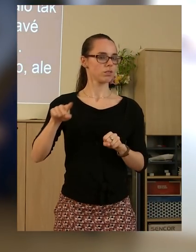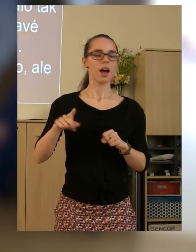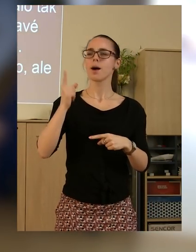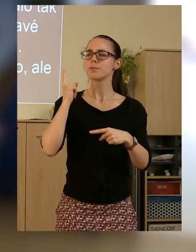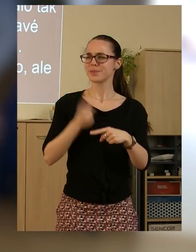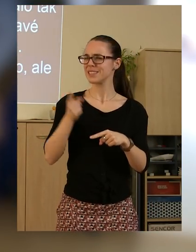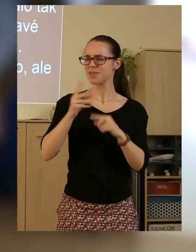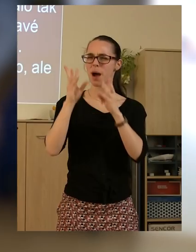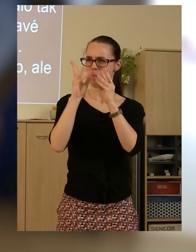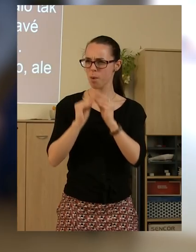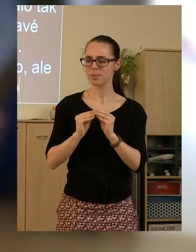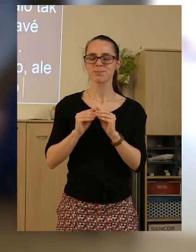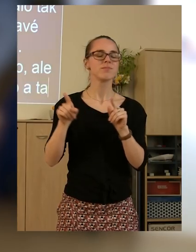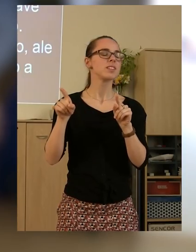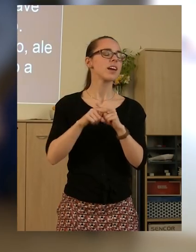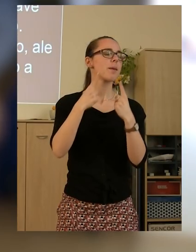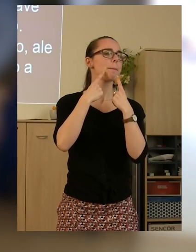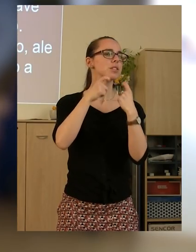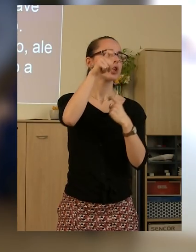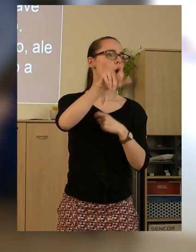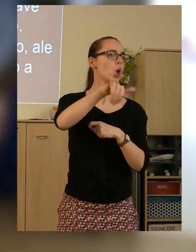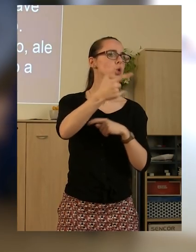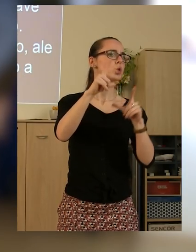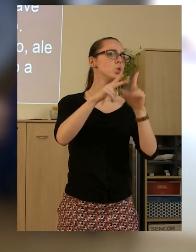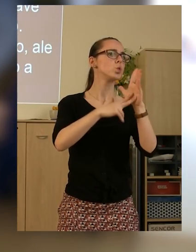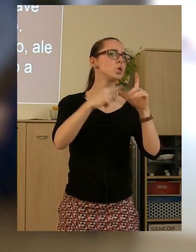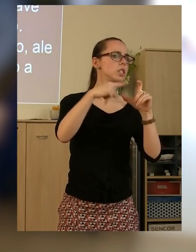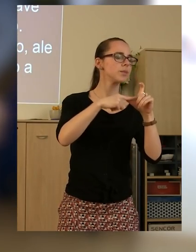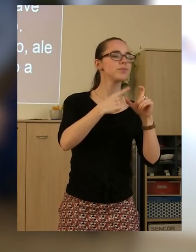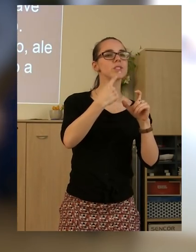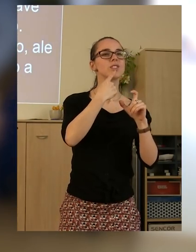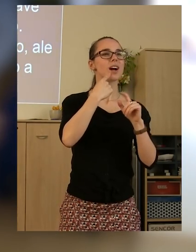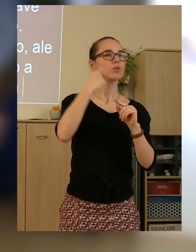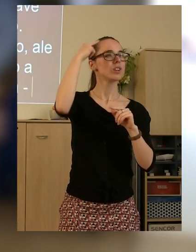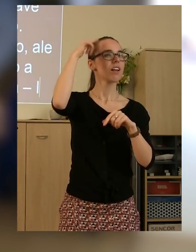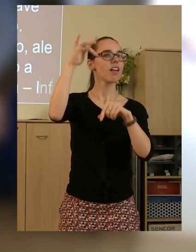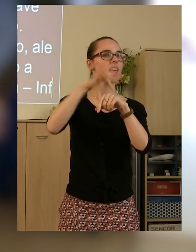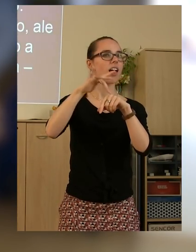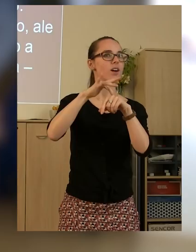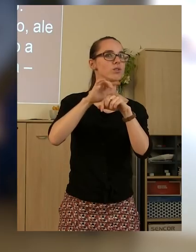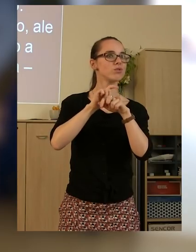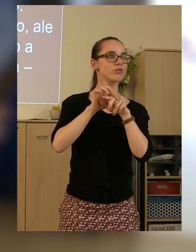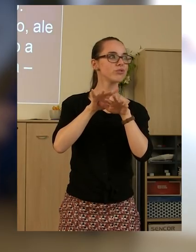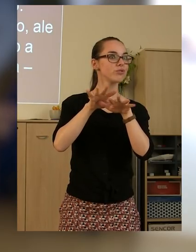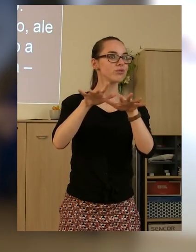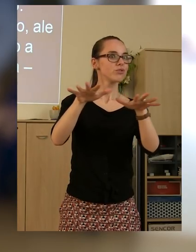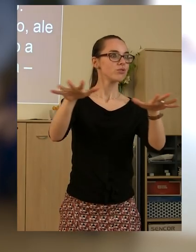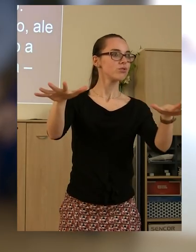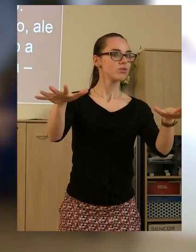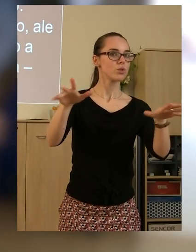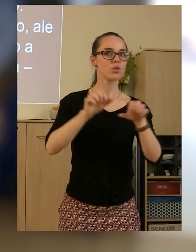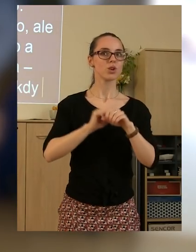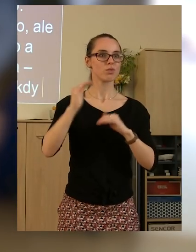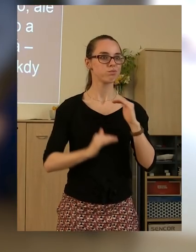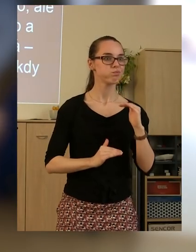je to, Jung má termín, který mu říká inflace nevědomí. Je to vlastně moment, ve kterém nevědomí jako